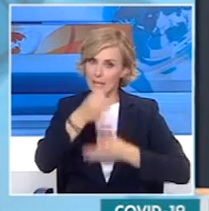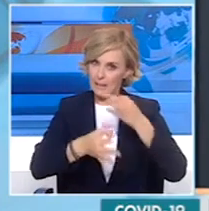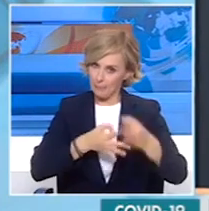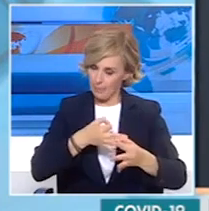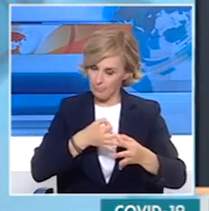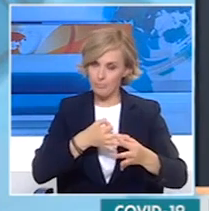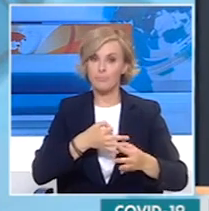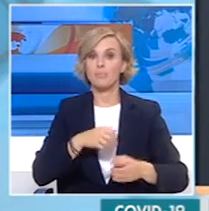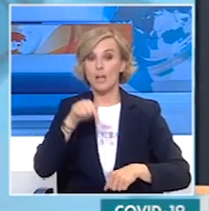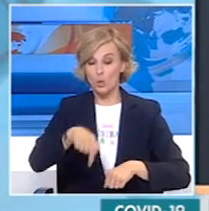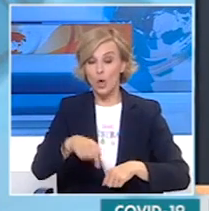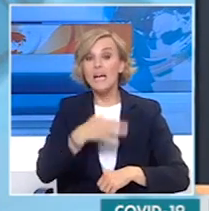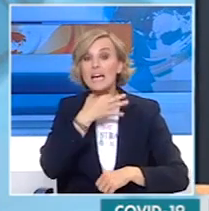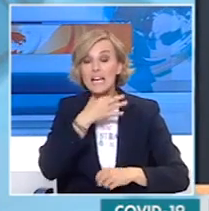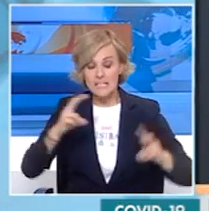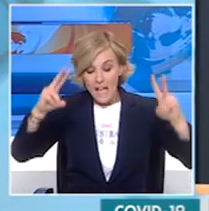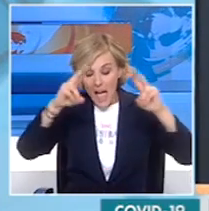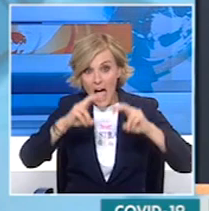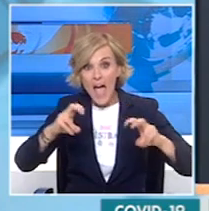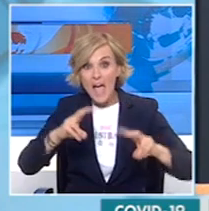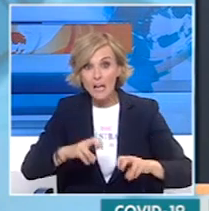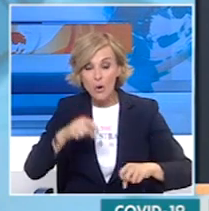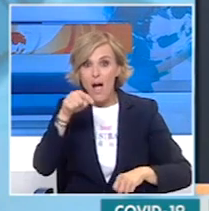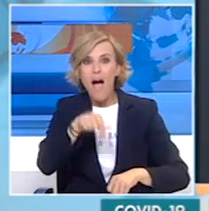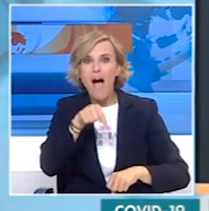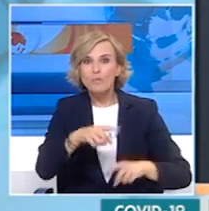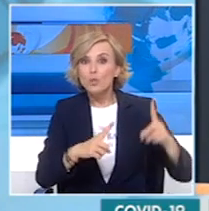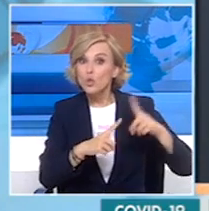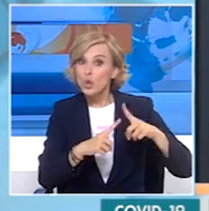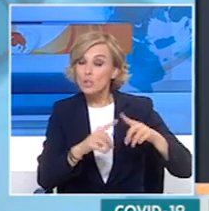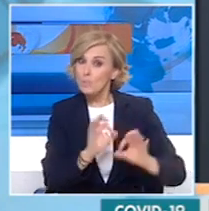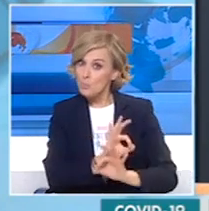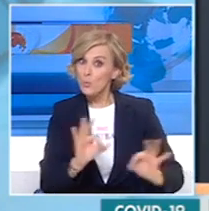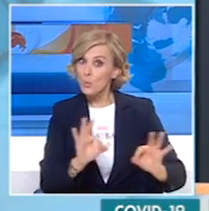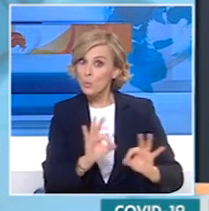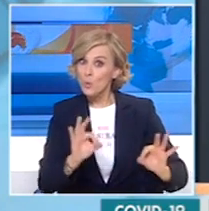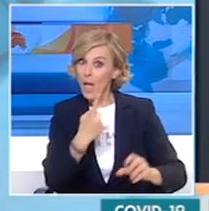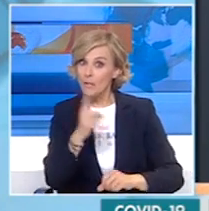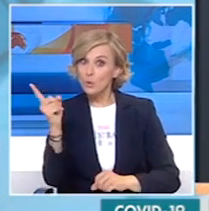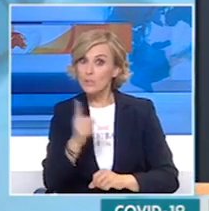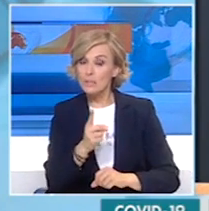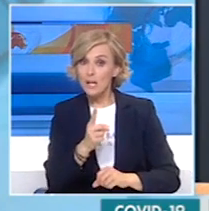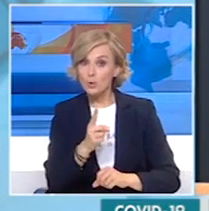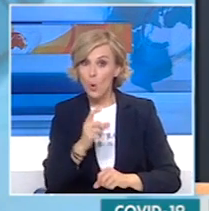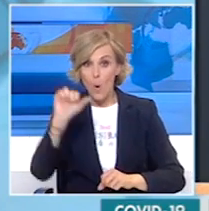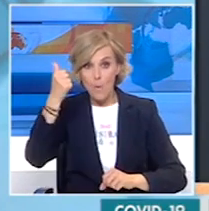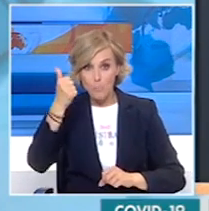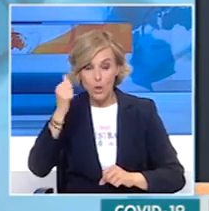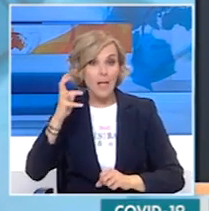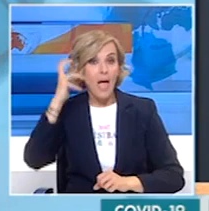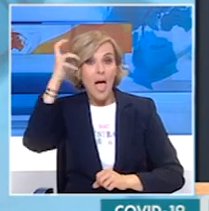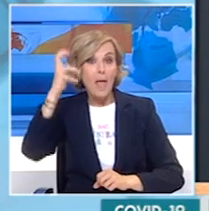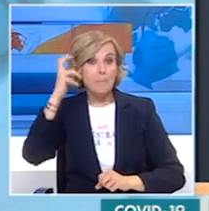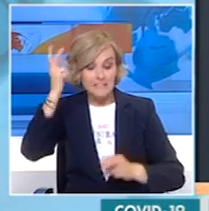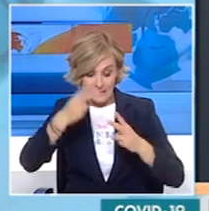πούμε εδώ πέρα ότι χρειάζεται να ελεγχθεί η αξιοπιστία αυτών των μεθόδων από την επιστημονική κοινότητα πριν περάσουν στη μαζική χρήση